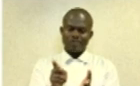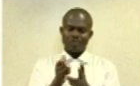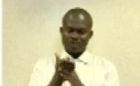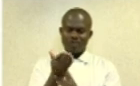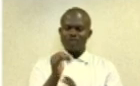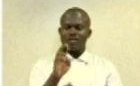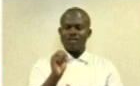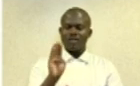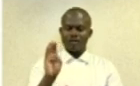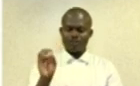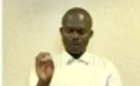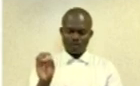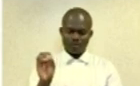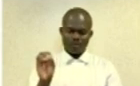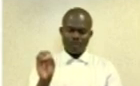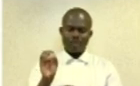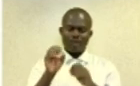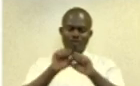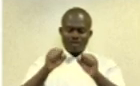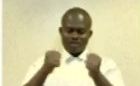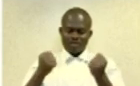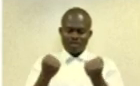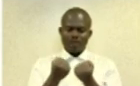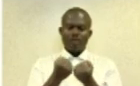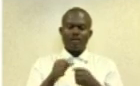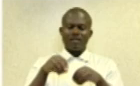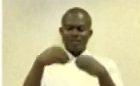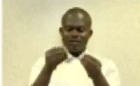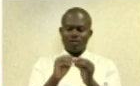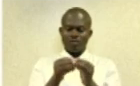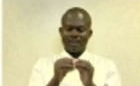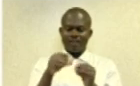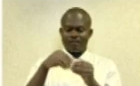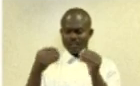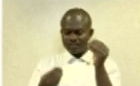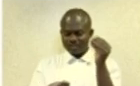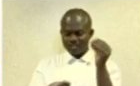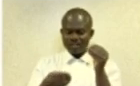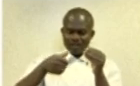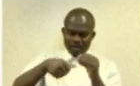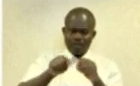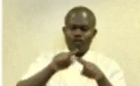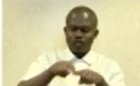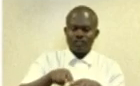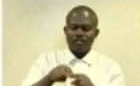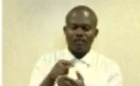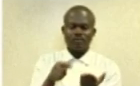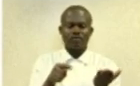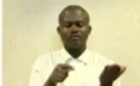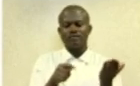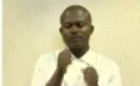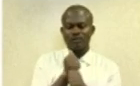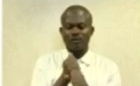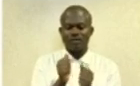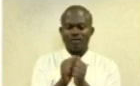biciye ku irembo sisitemu ikajeneratinga umubare wa fakture ariyo dushingiraho